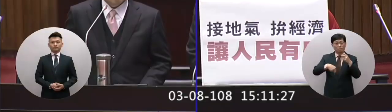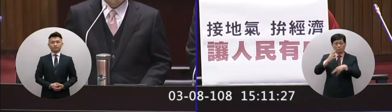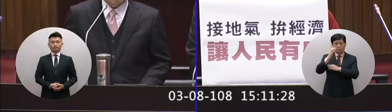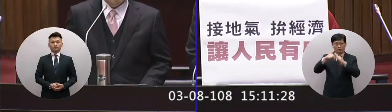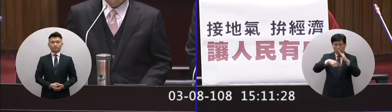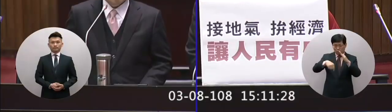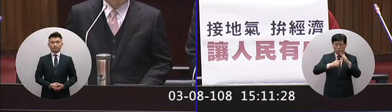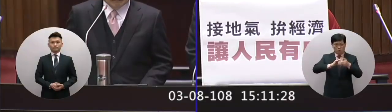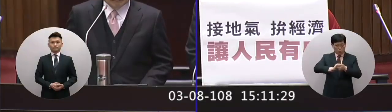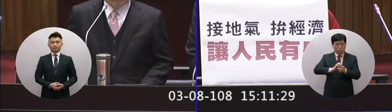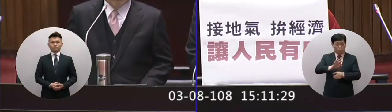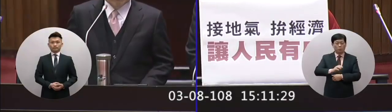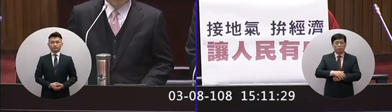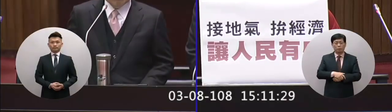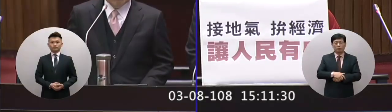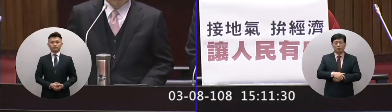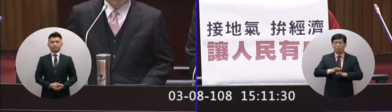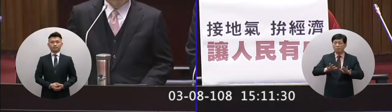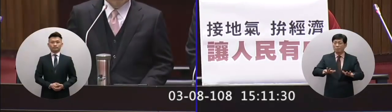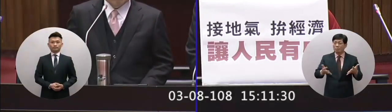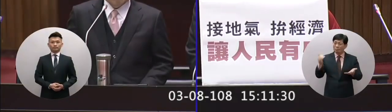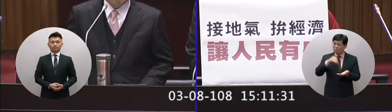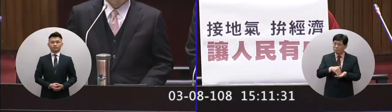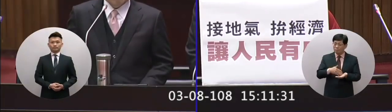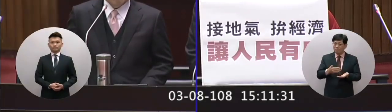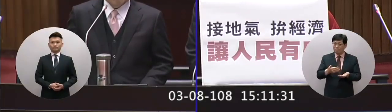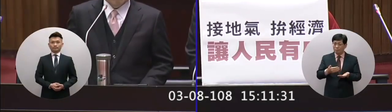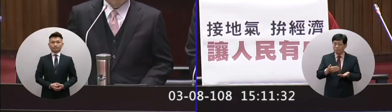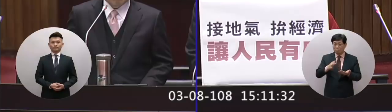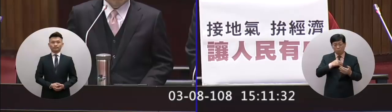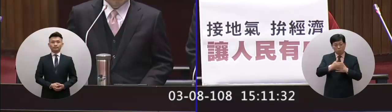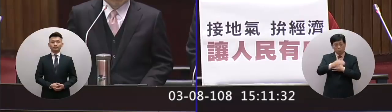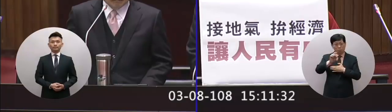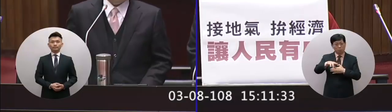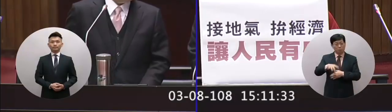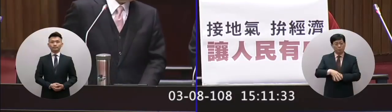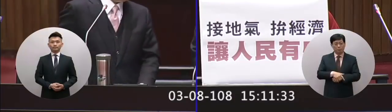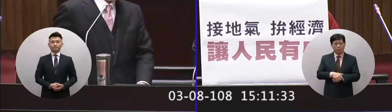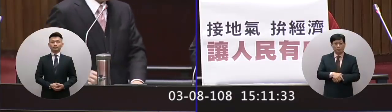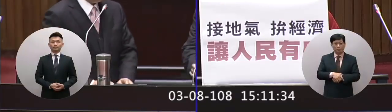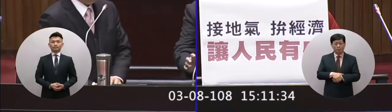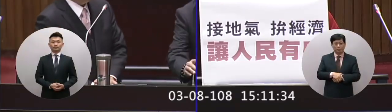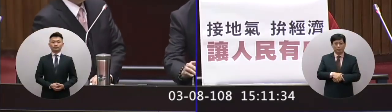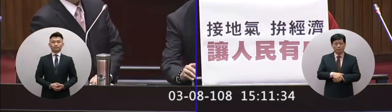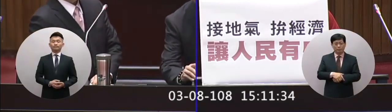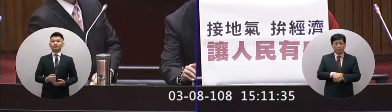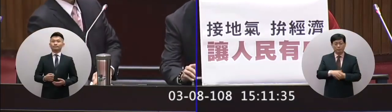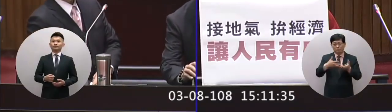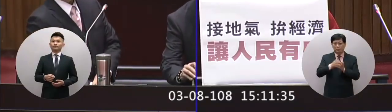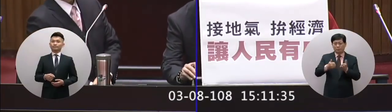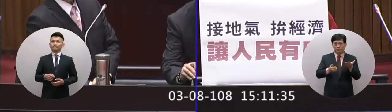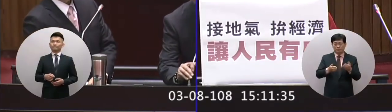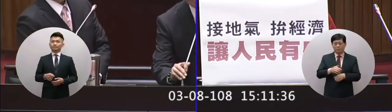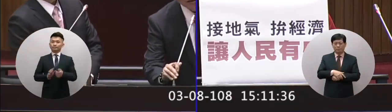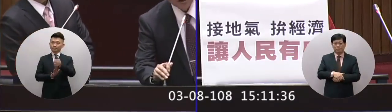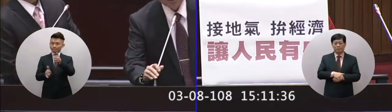院已经有拍板定案，但是呢，现在到底到什么进度了？ 加我甲 保定好啊，